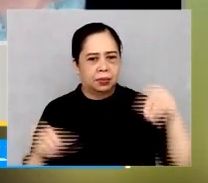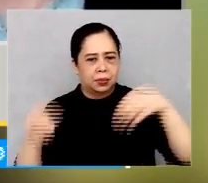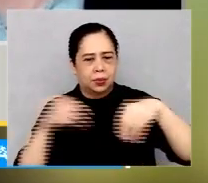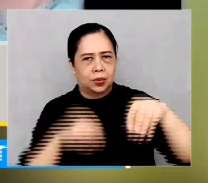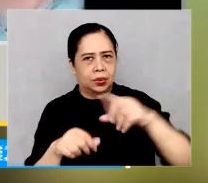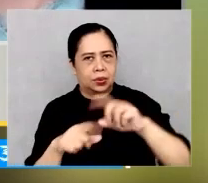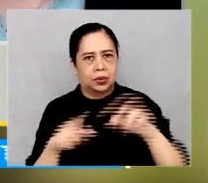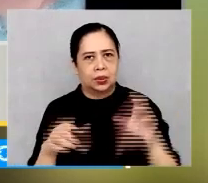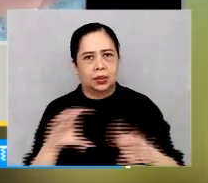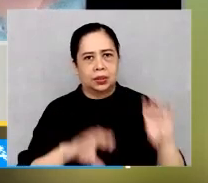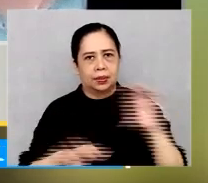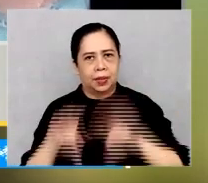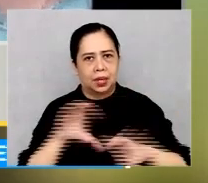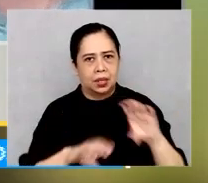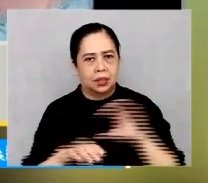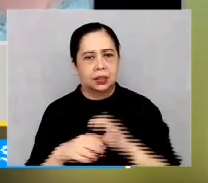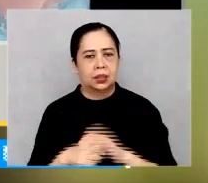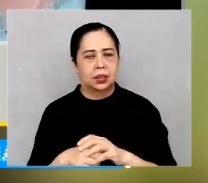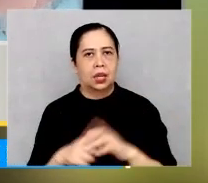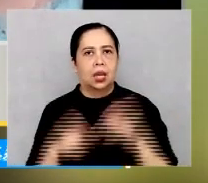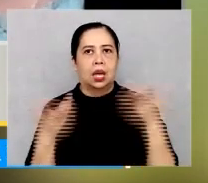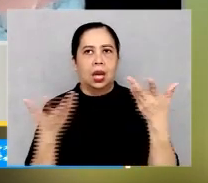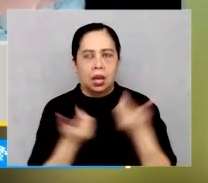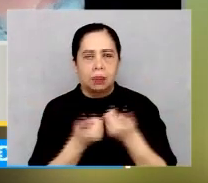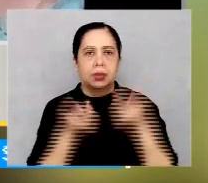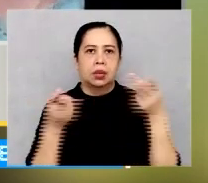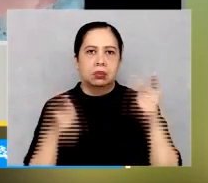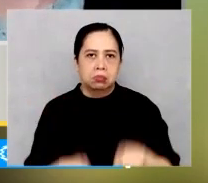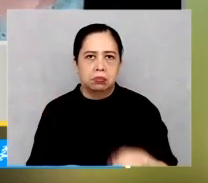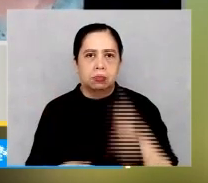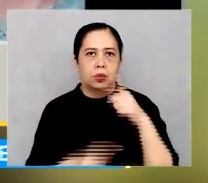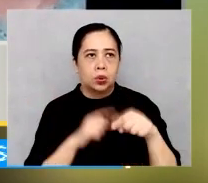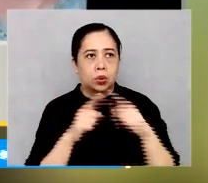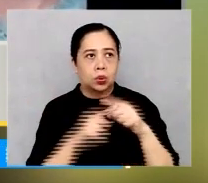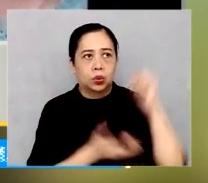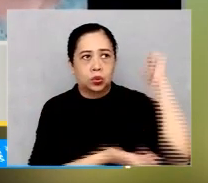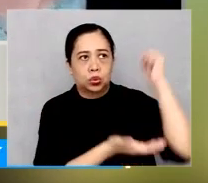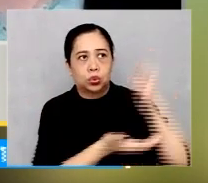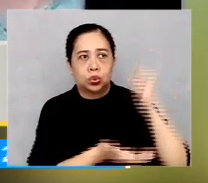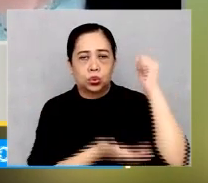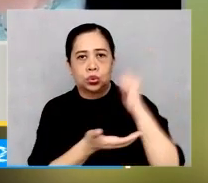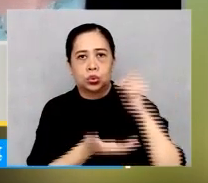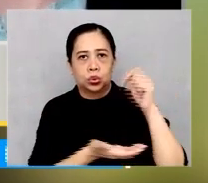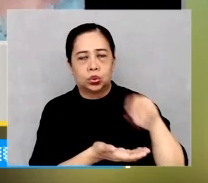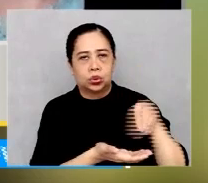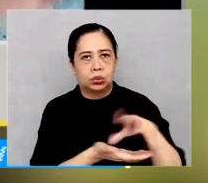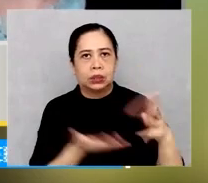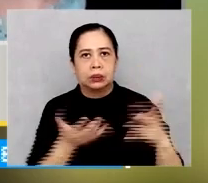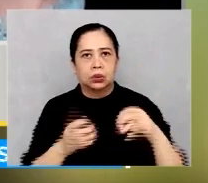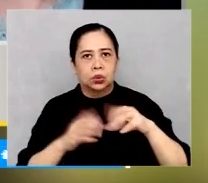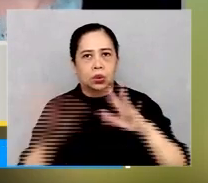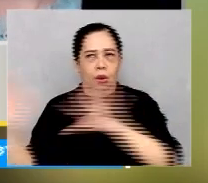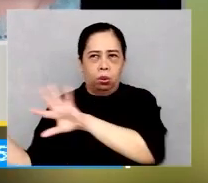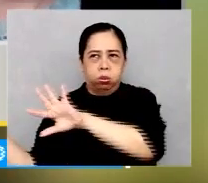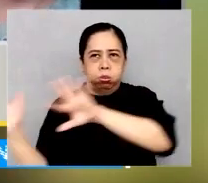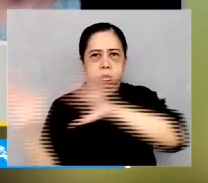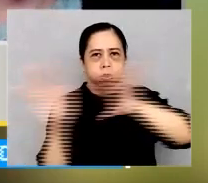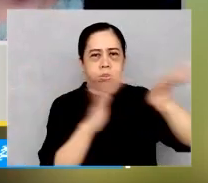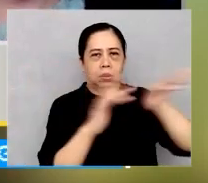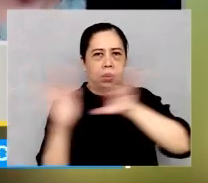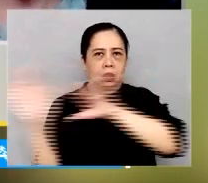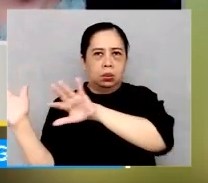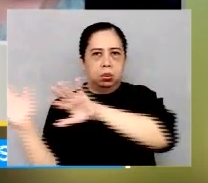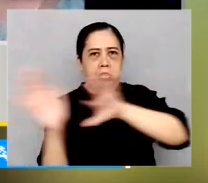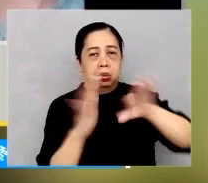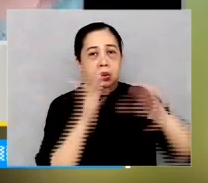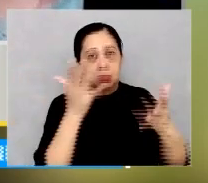mga chemicals. Nagkataon lang din po, siguro nung nag-spray ang ating farmer is malakas yung hangin na umabot pa doon sa vicinity